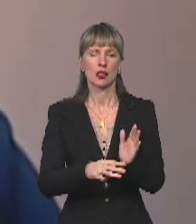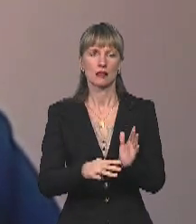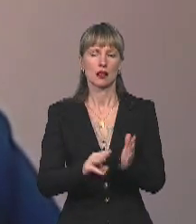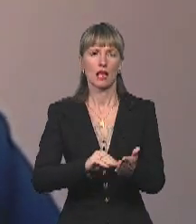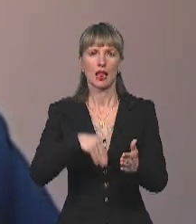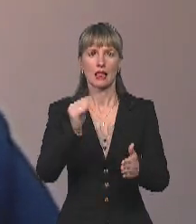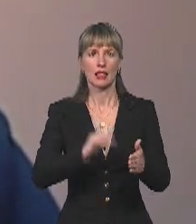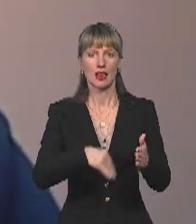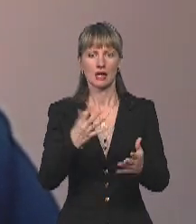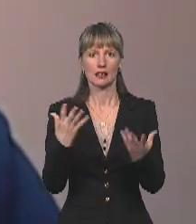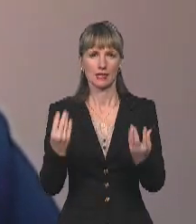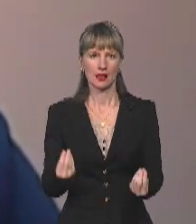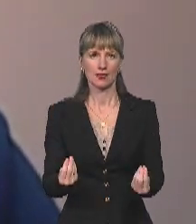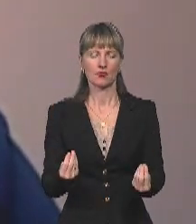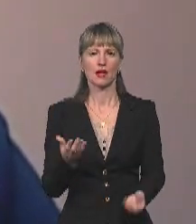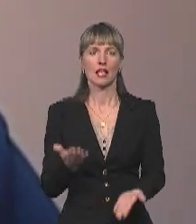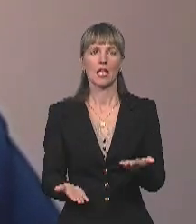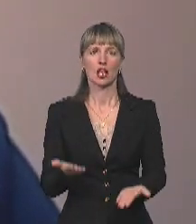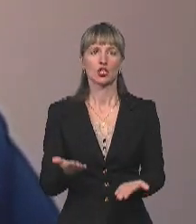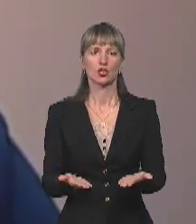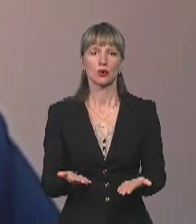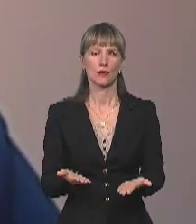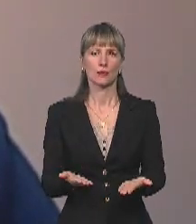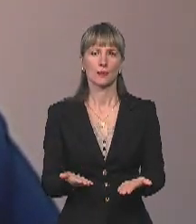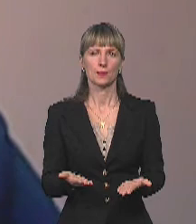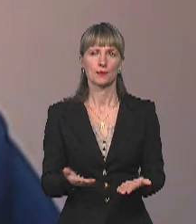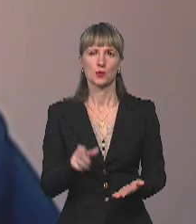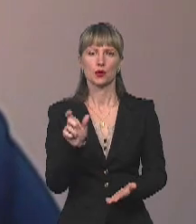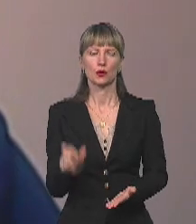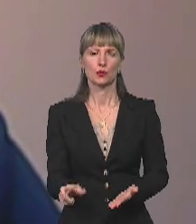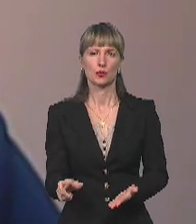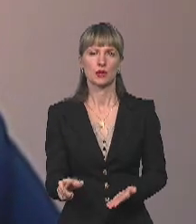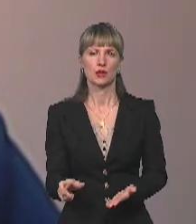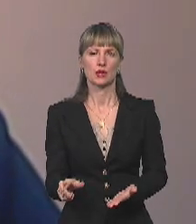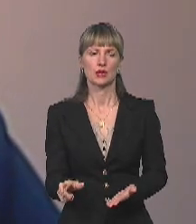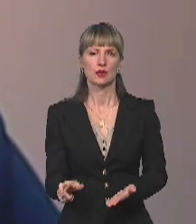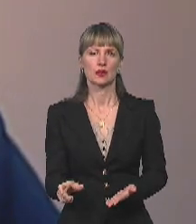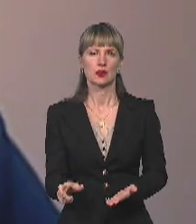днів. Якщо людина